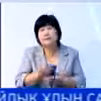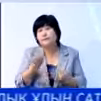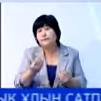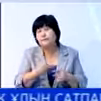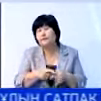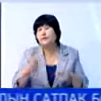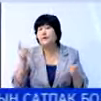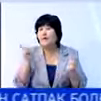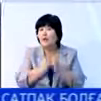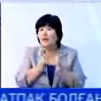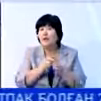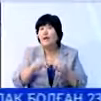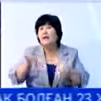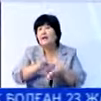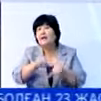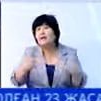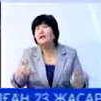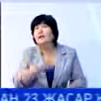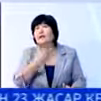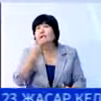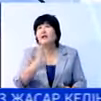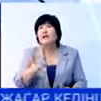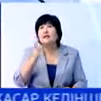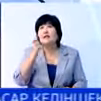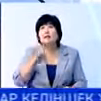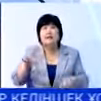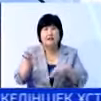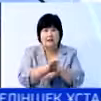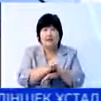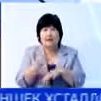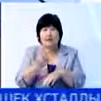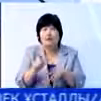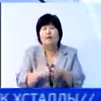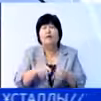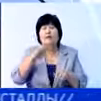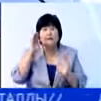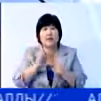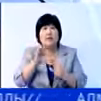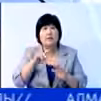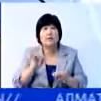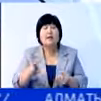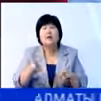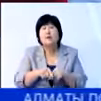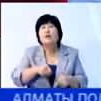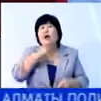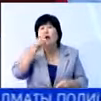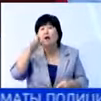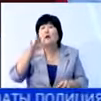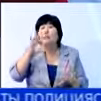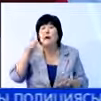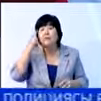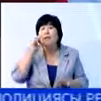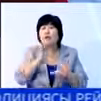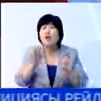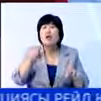жолда араздасып, некесін бұздырмаққа ниеттенген ерлі-зайыпты билер кеңесіне жүгінді. Ақылдың кеніне айналған аға буын бар білгенін айту